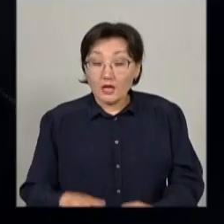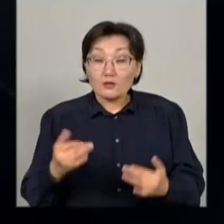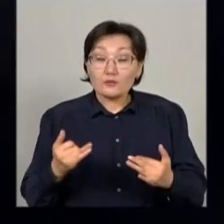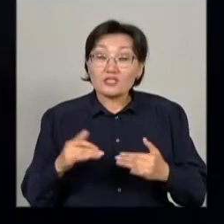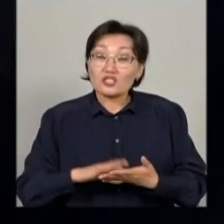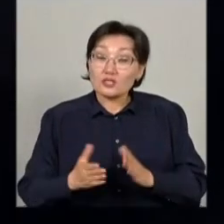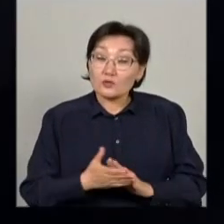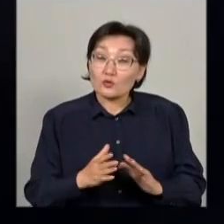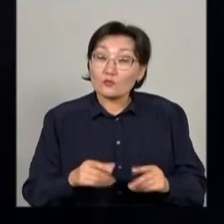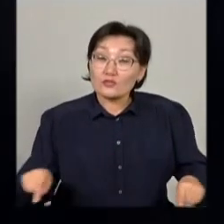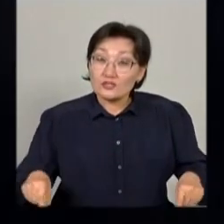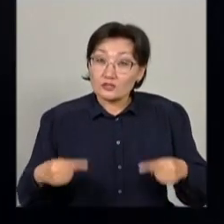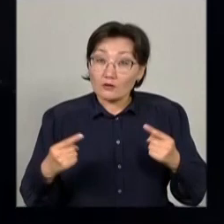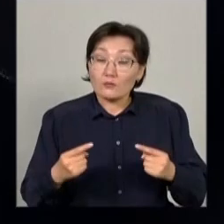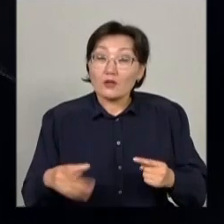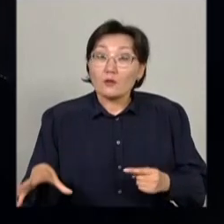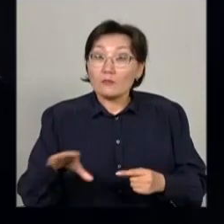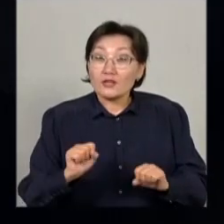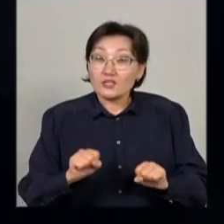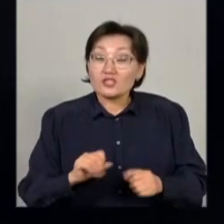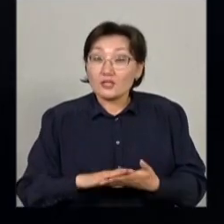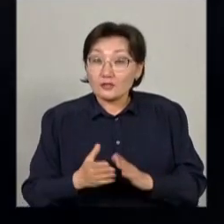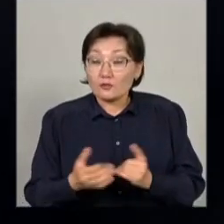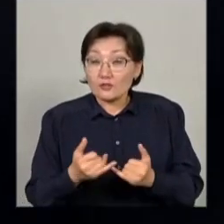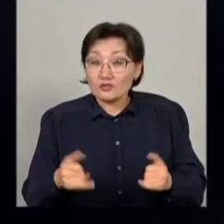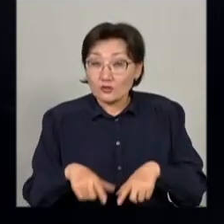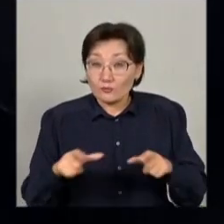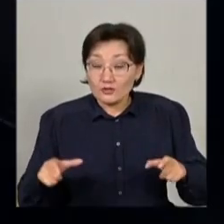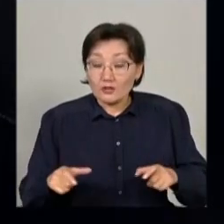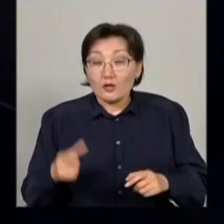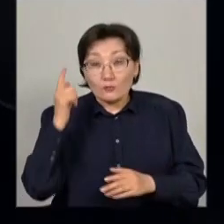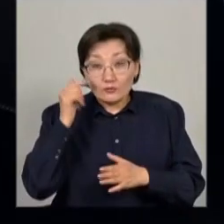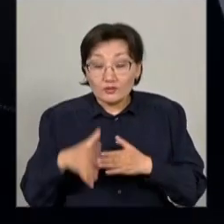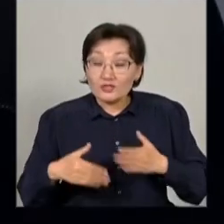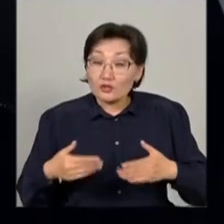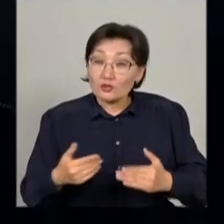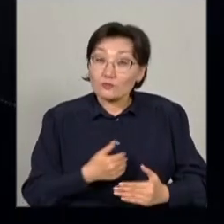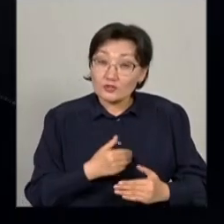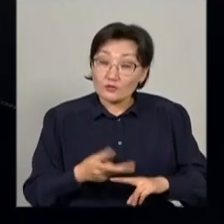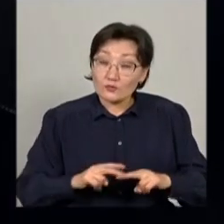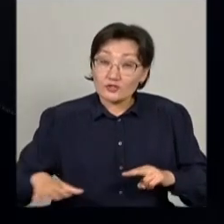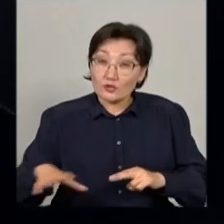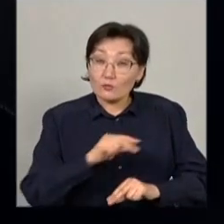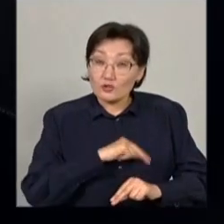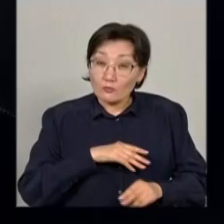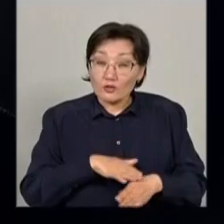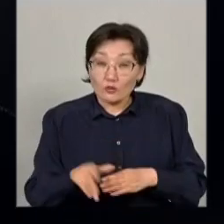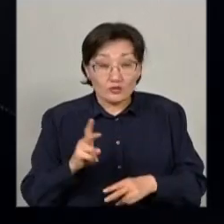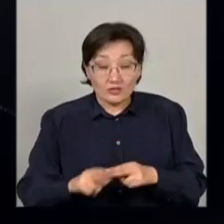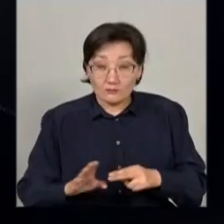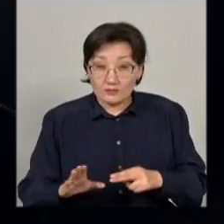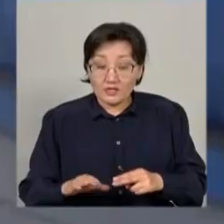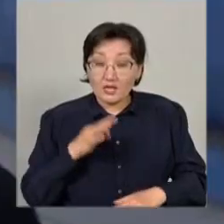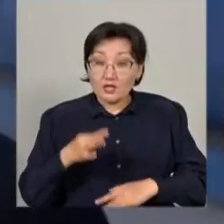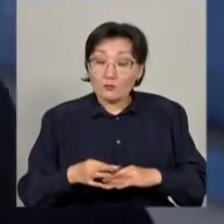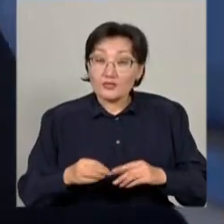Әзірге жағдайды қалыпқа келтіру үшін қолымыздан келгенін жасап жатырмыз. Тұрғындардан түсіністікпен қарауын сұраймыз. Бұл аумақта жұмыс толық аяқталмаған, оны